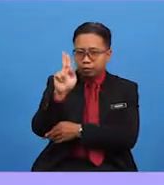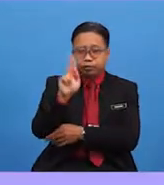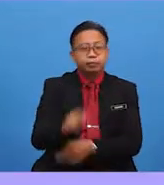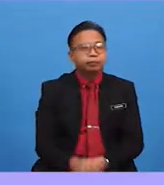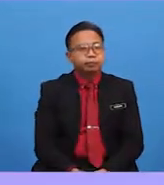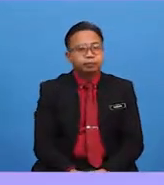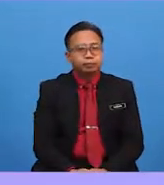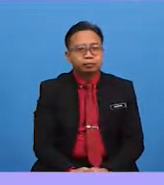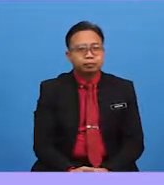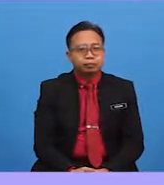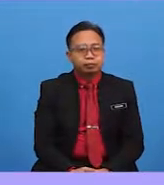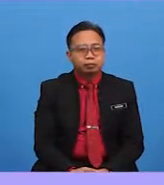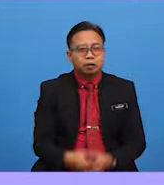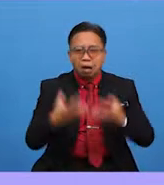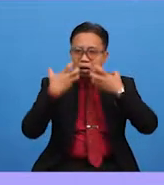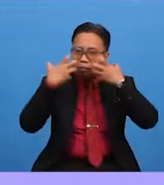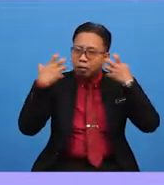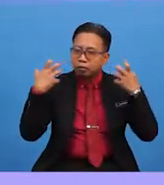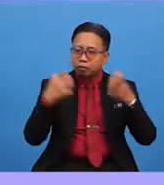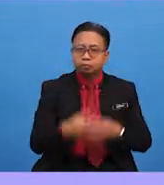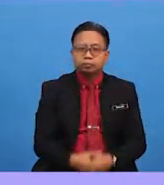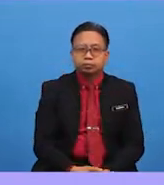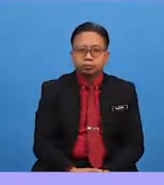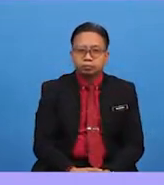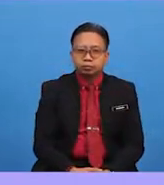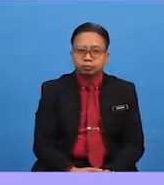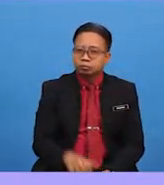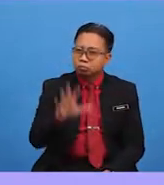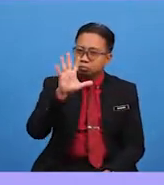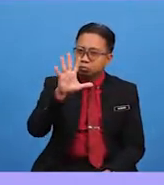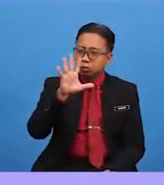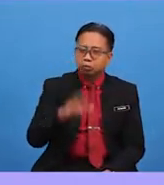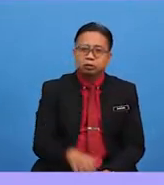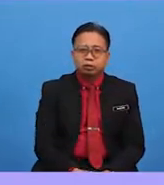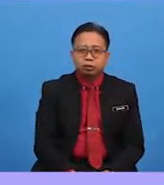Harimau. Harimau. Yang kelima,